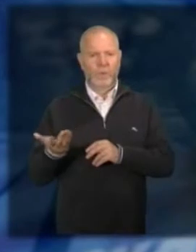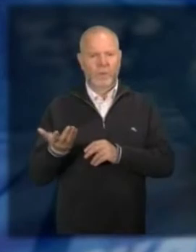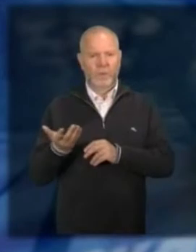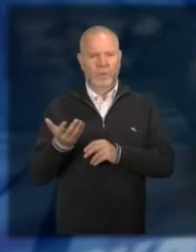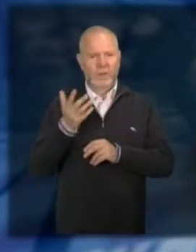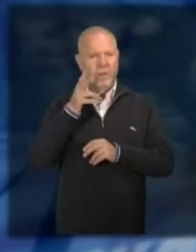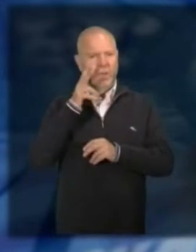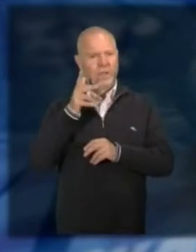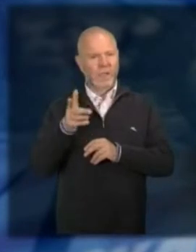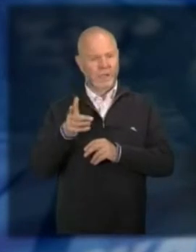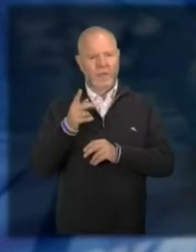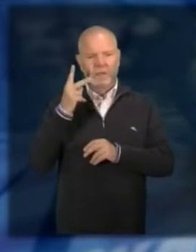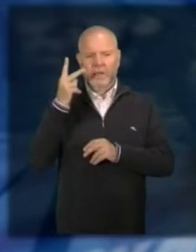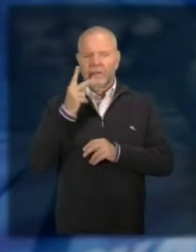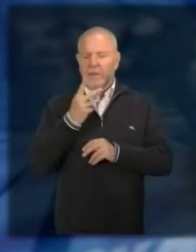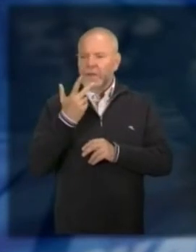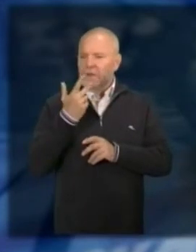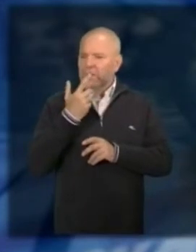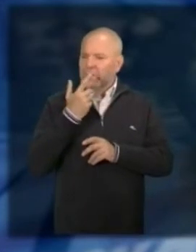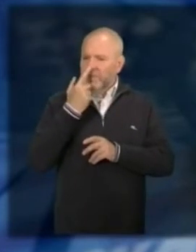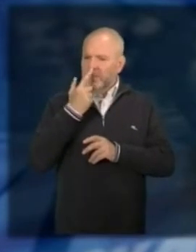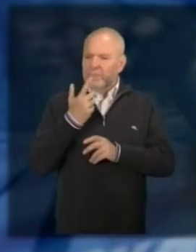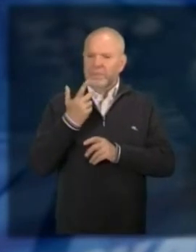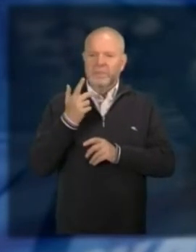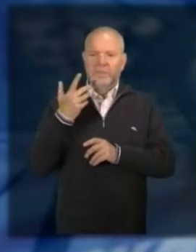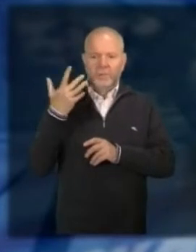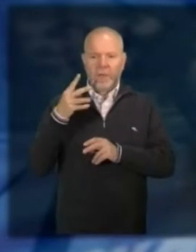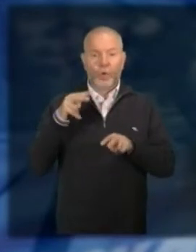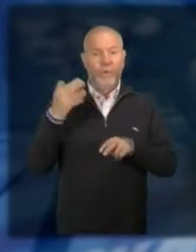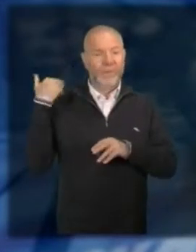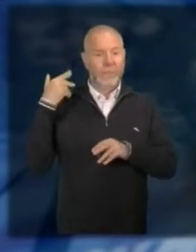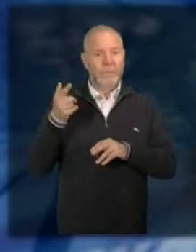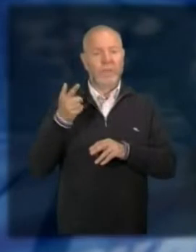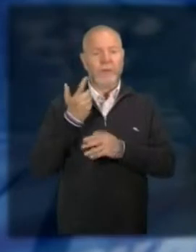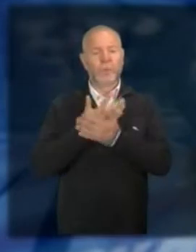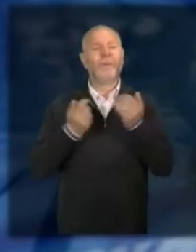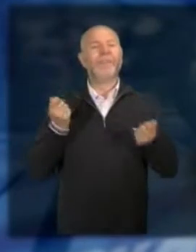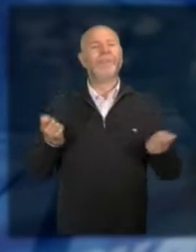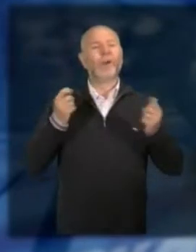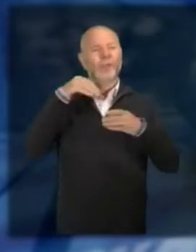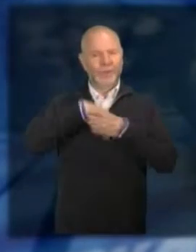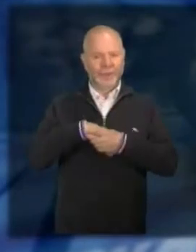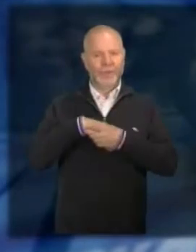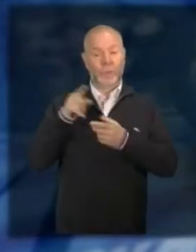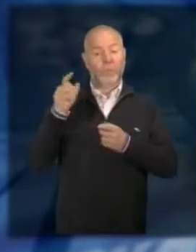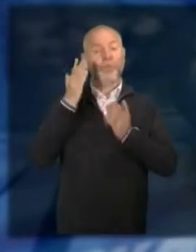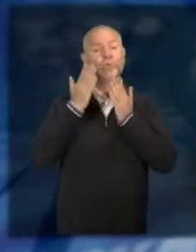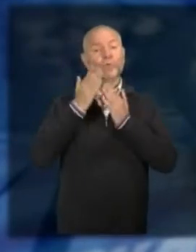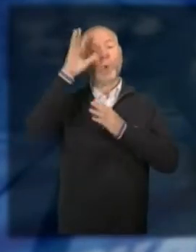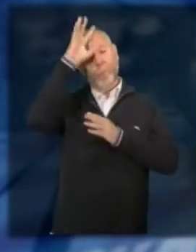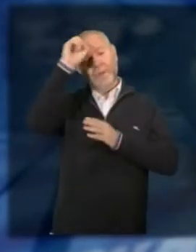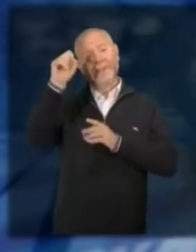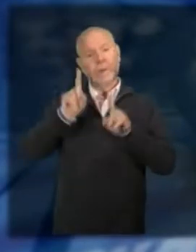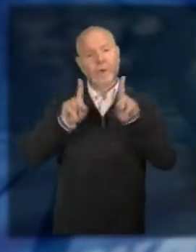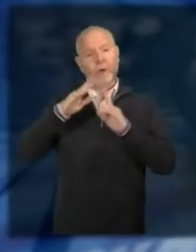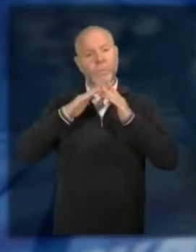direttrice Chiara Fornara, un cucciolo la definirei. Samantha era con noi da novembre per il tirocinio nell'ambito del suo terzo anno di studio all'Università